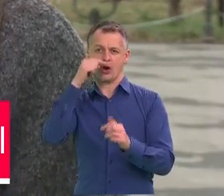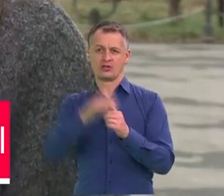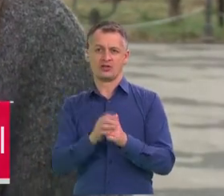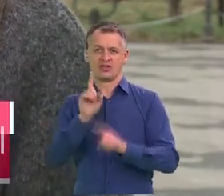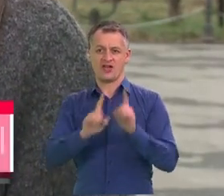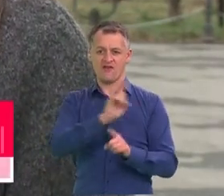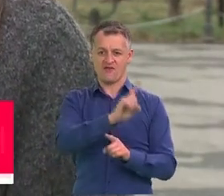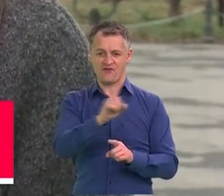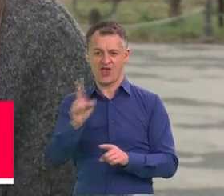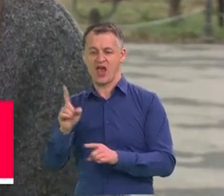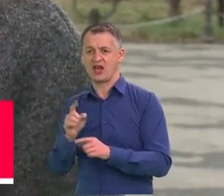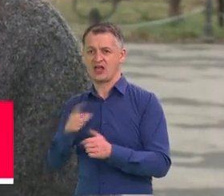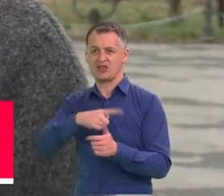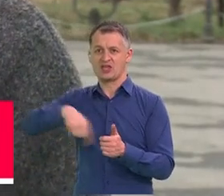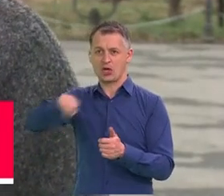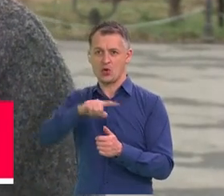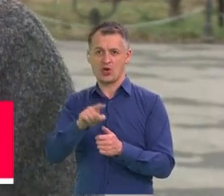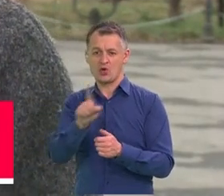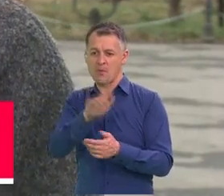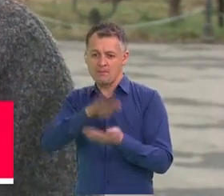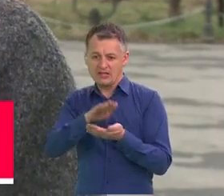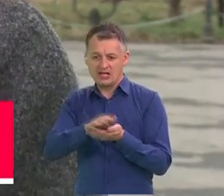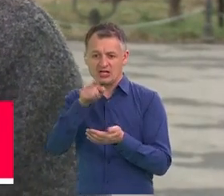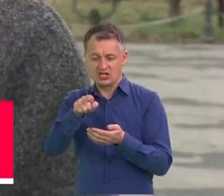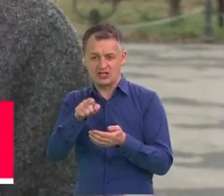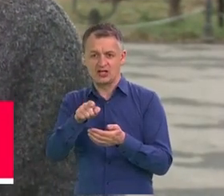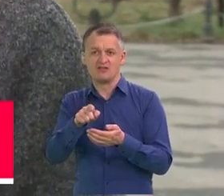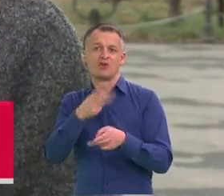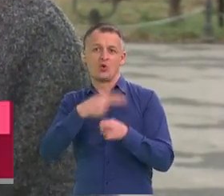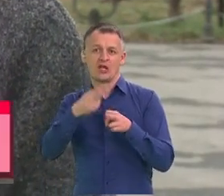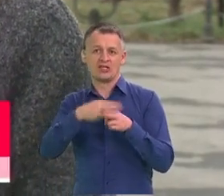noi nu menține această stare de salubrizare,